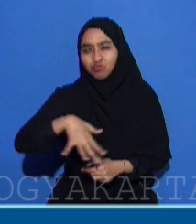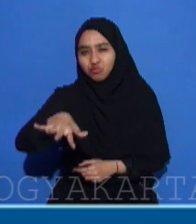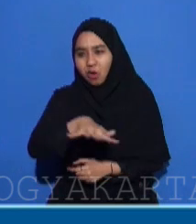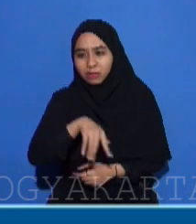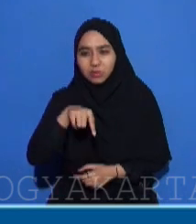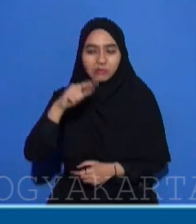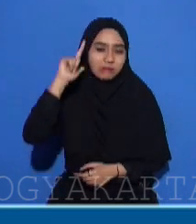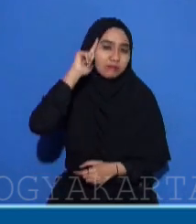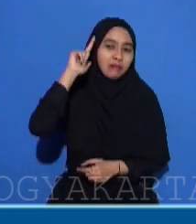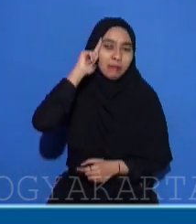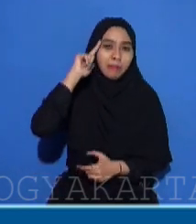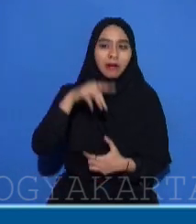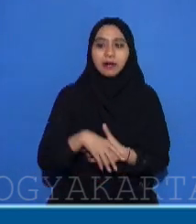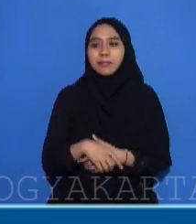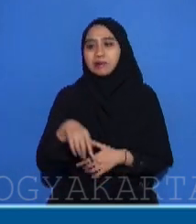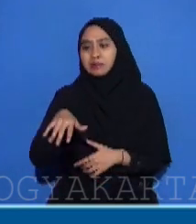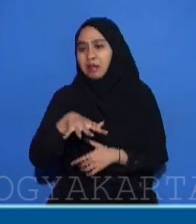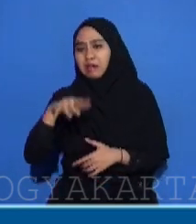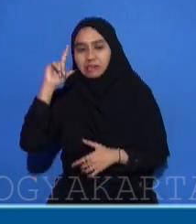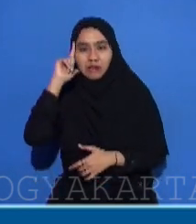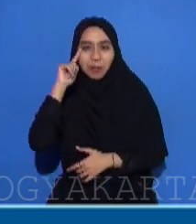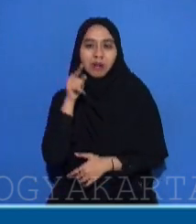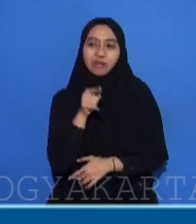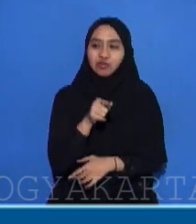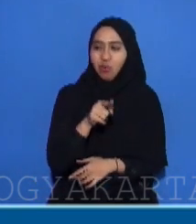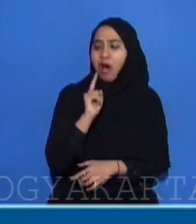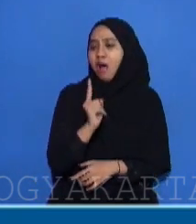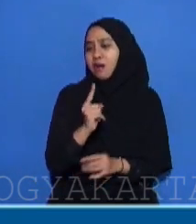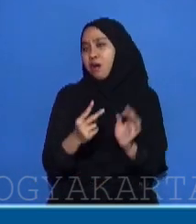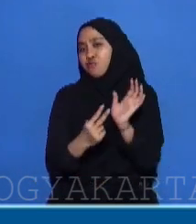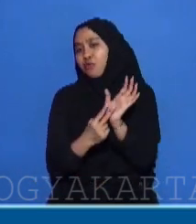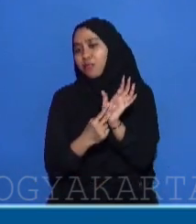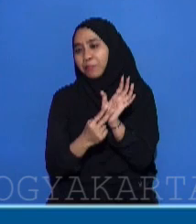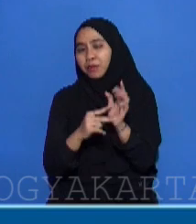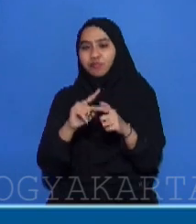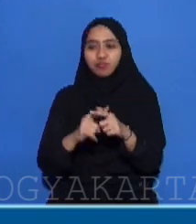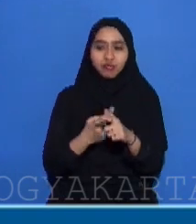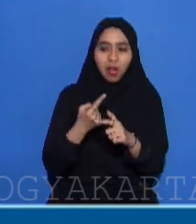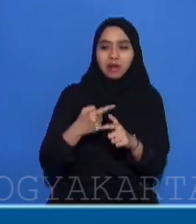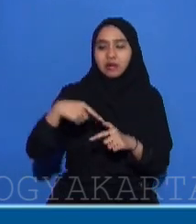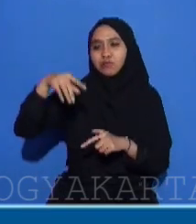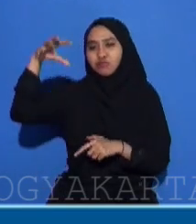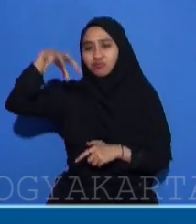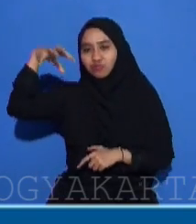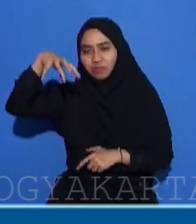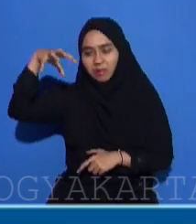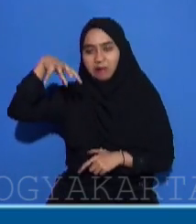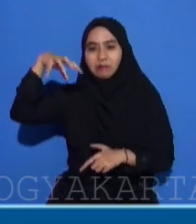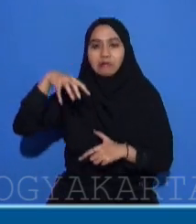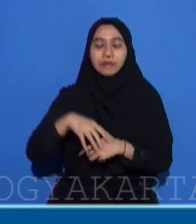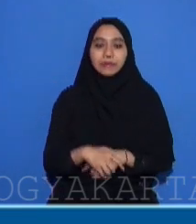Sleman. Sleman selar menika mungkin diperkirakan November dasarian kali menika mlebu musim